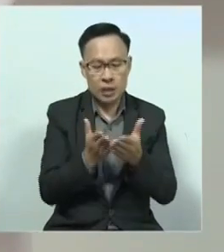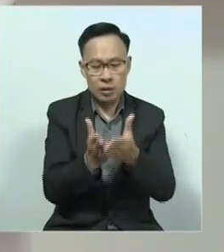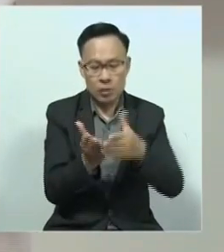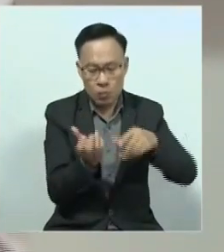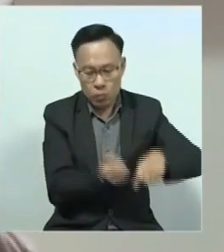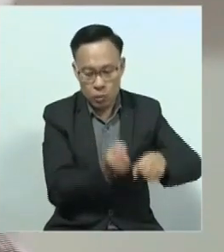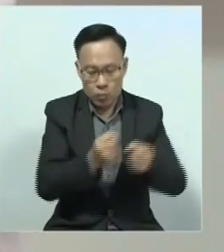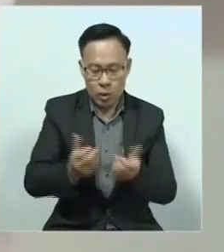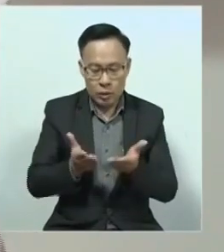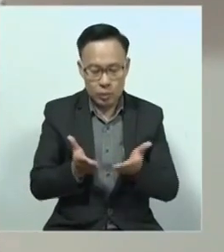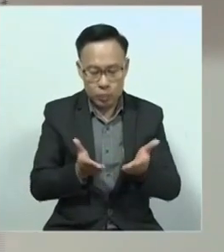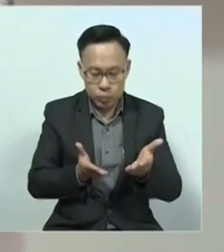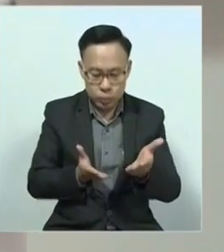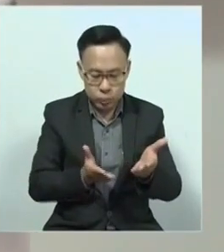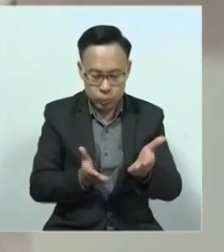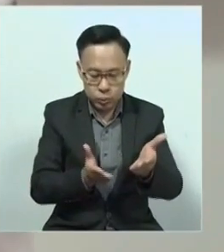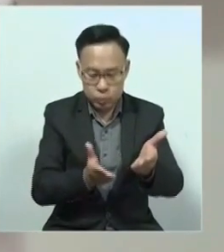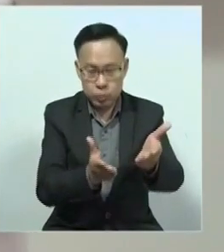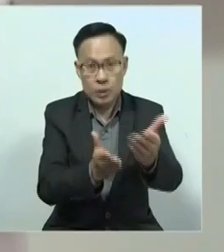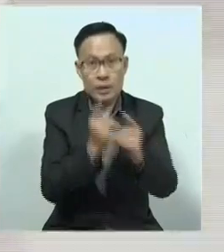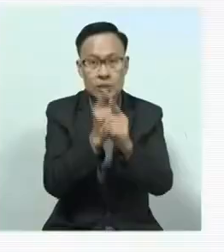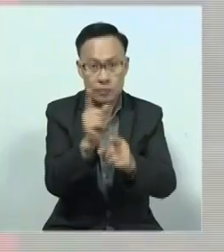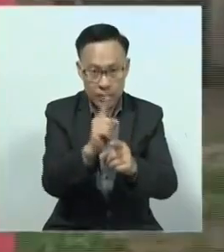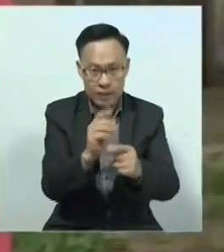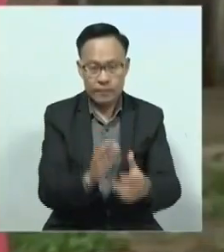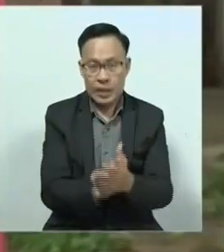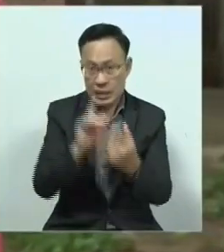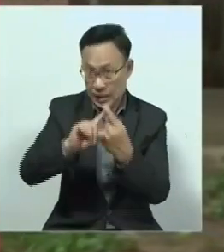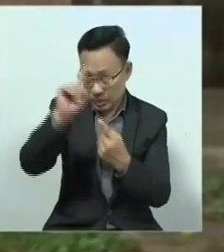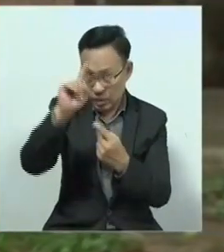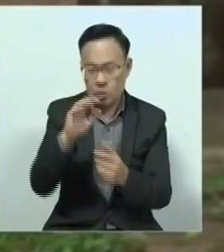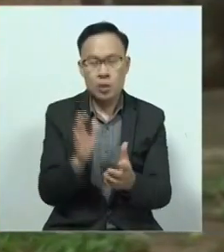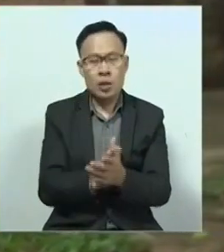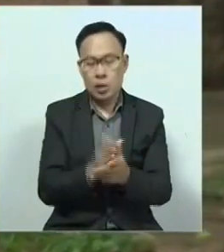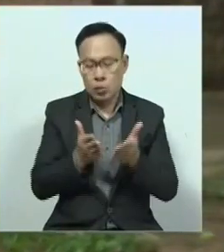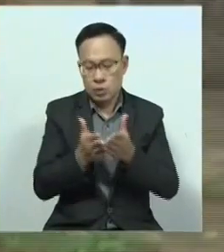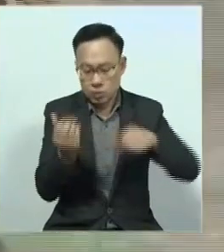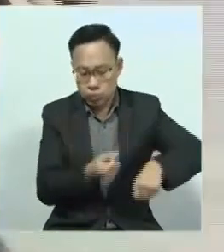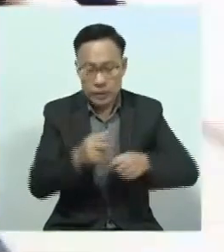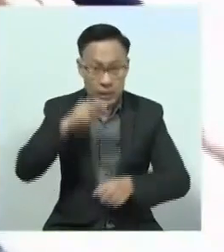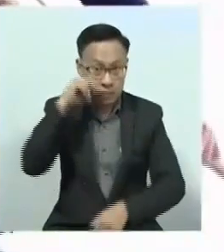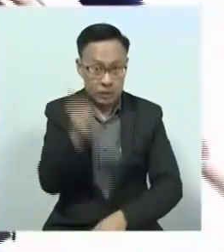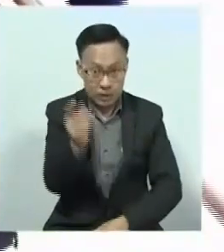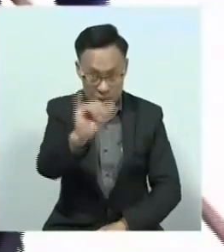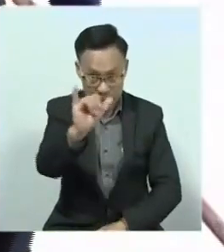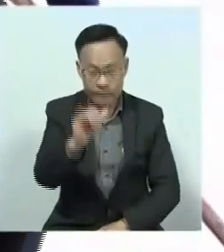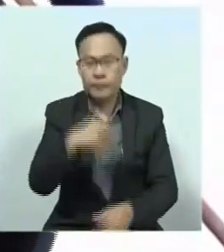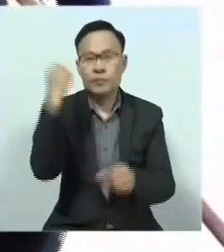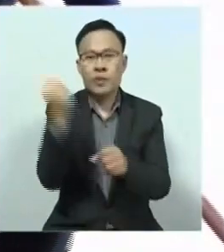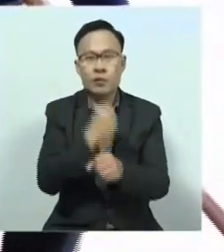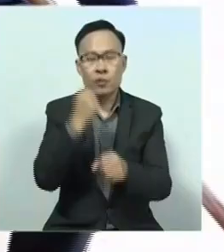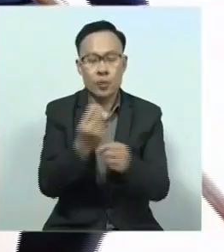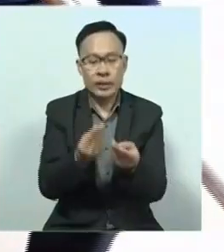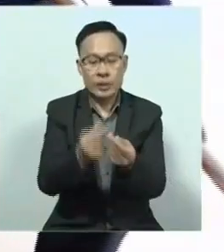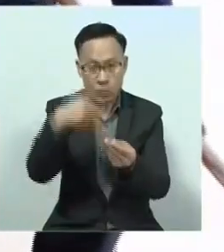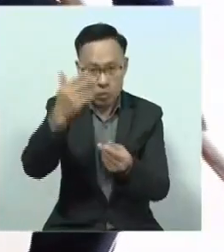ฐานเรือเขาเป็นขั้นอันดับแรกคือเขาเรียกซ้อมแห้งซ้อมบกเราก็จะมีเขาเรียกเขียงนั่งบนบกล้อม